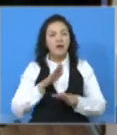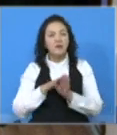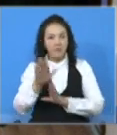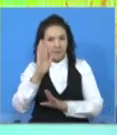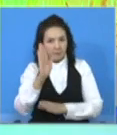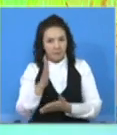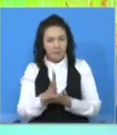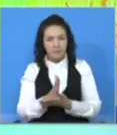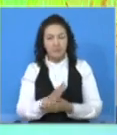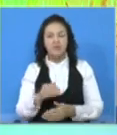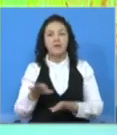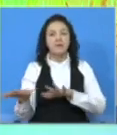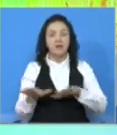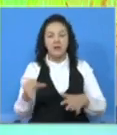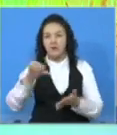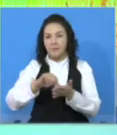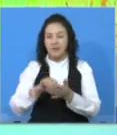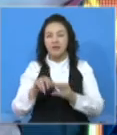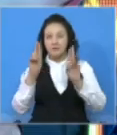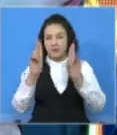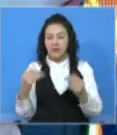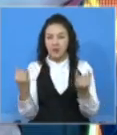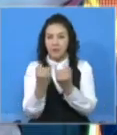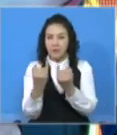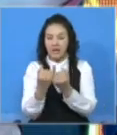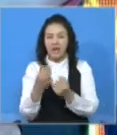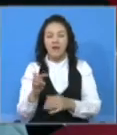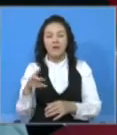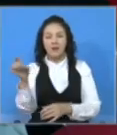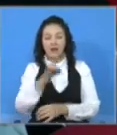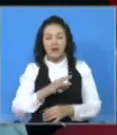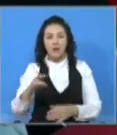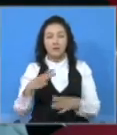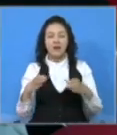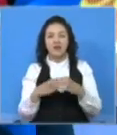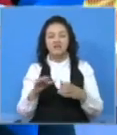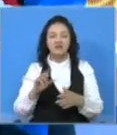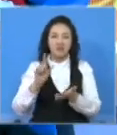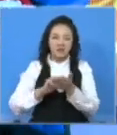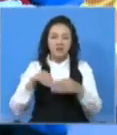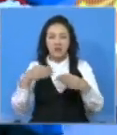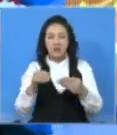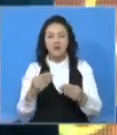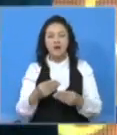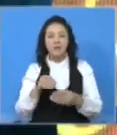это сделать. На мероприятии выступили специальные гости. Республиканская организация ветеранов вручила